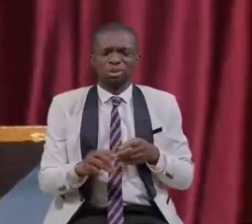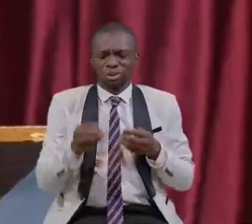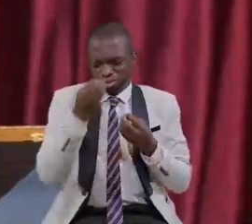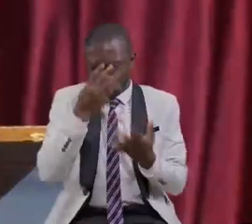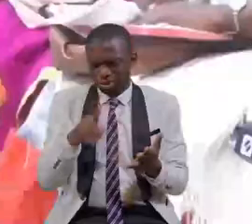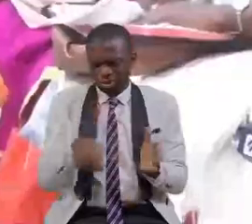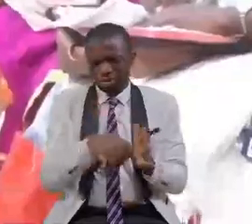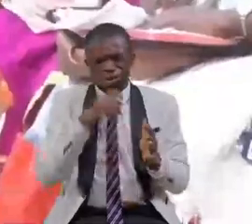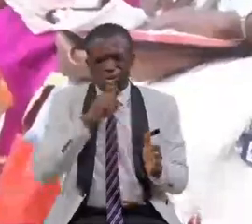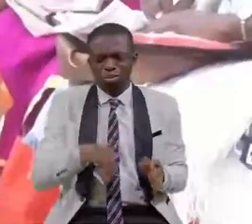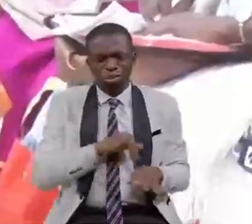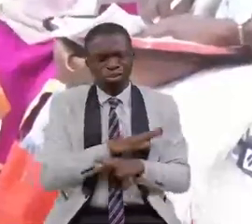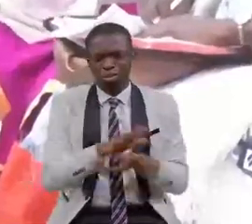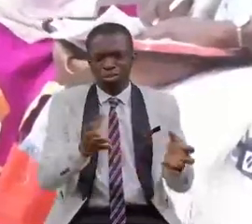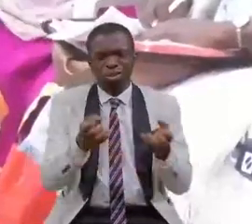et Gomorrhe.